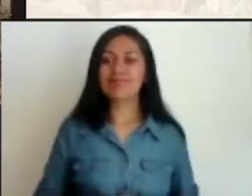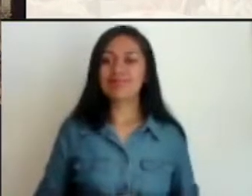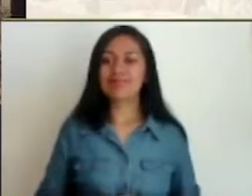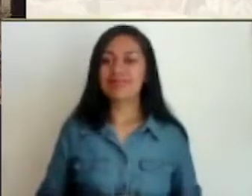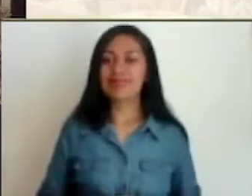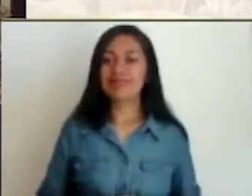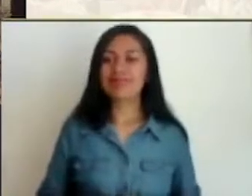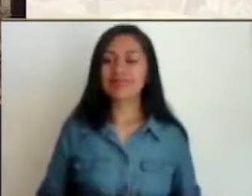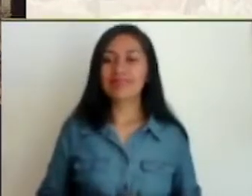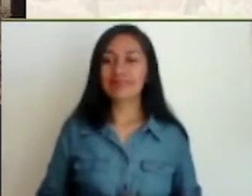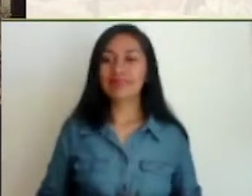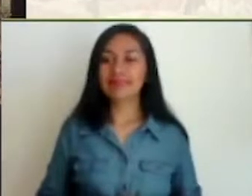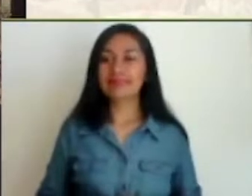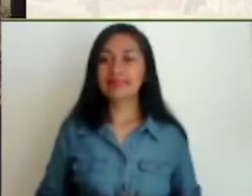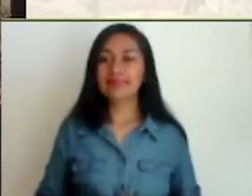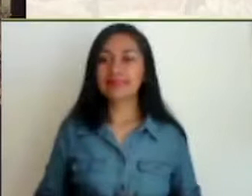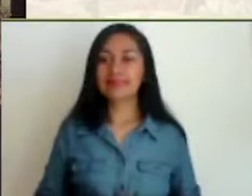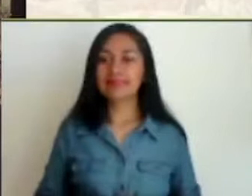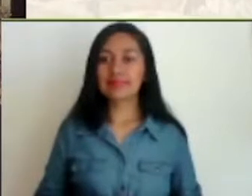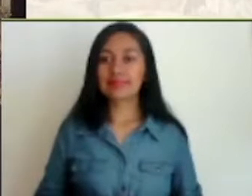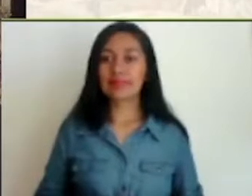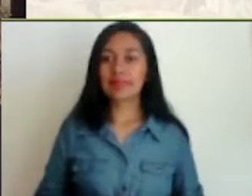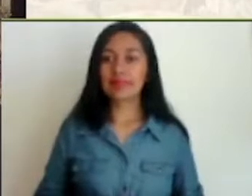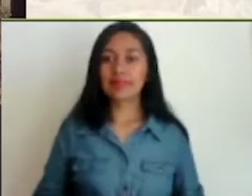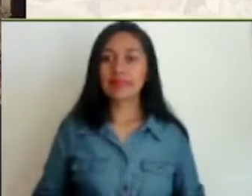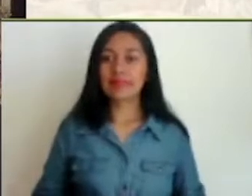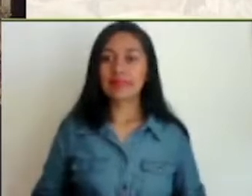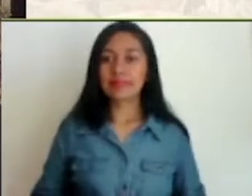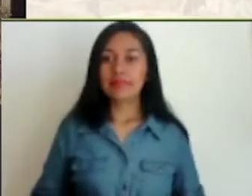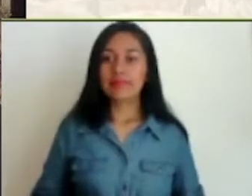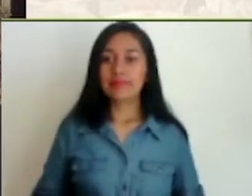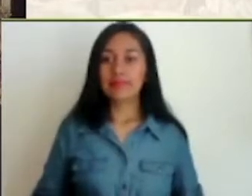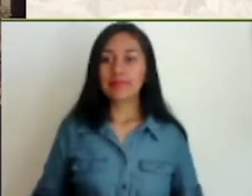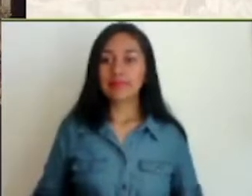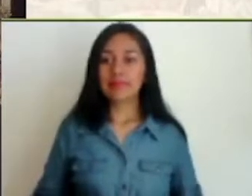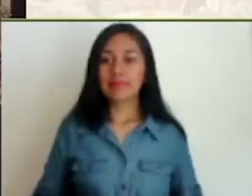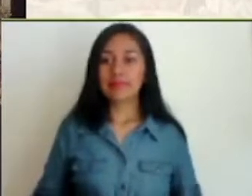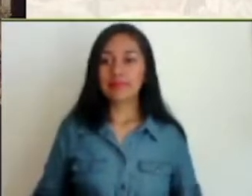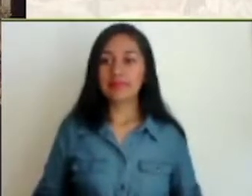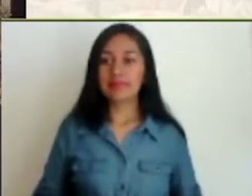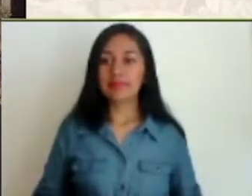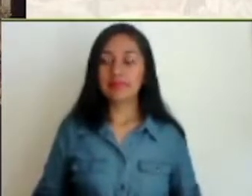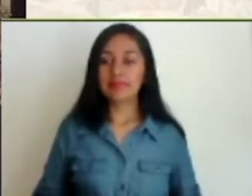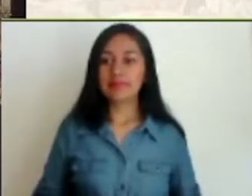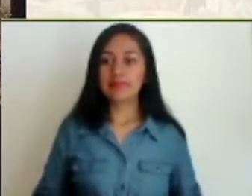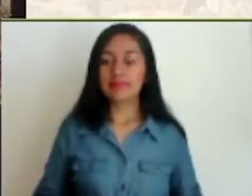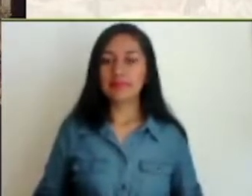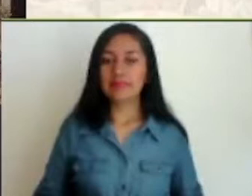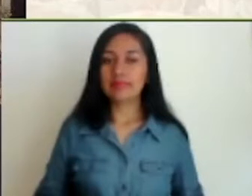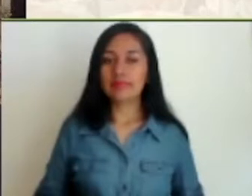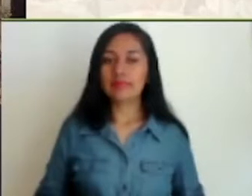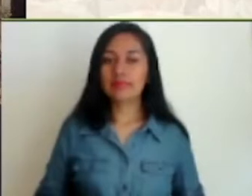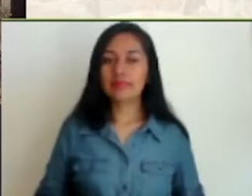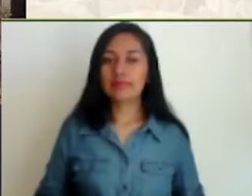alle 180.000 unità. Di conseguenza sembra possibile affermare che circa il 25% dei veneziani